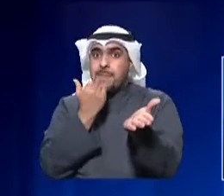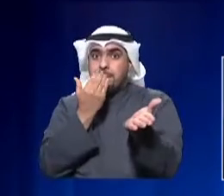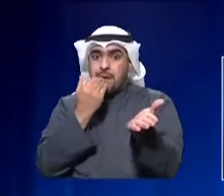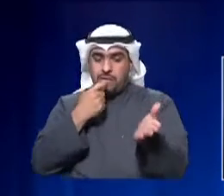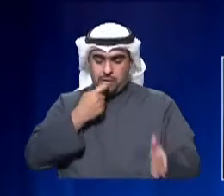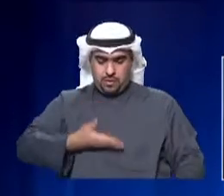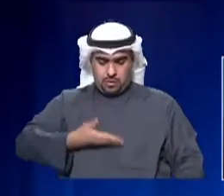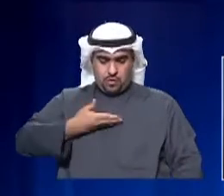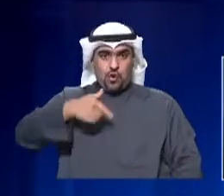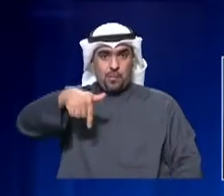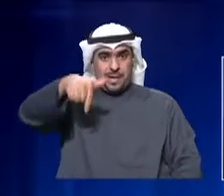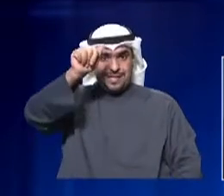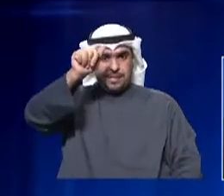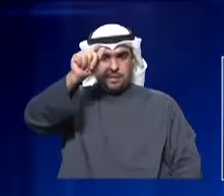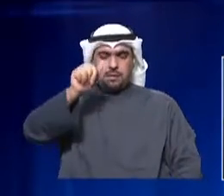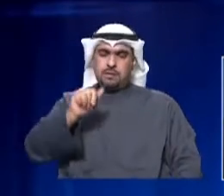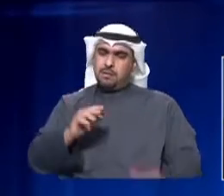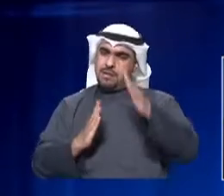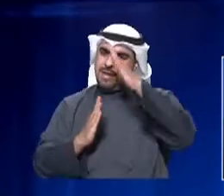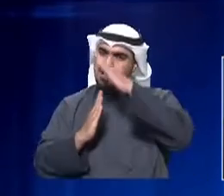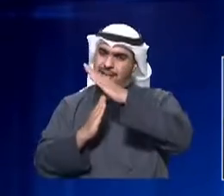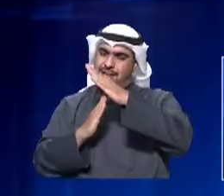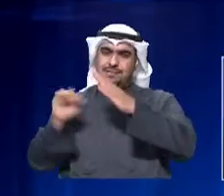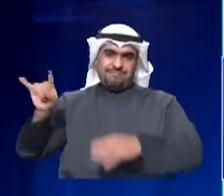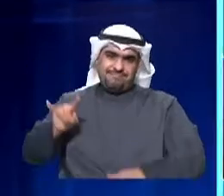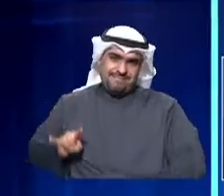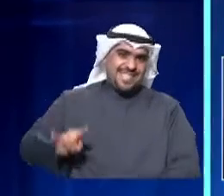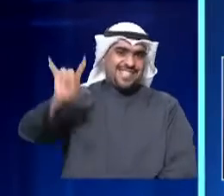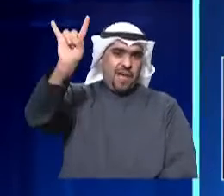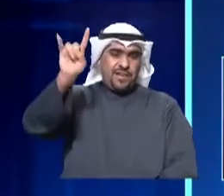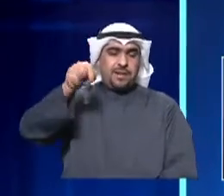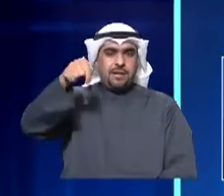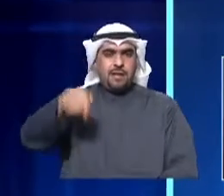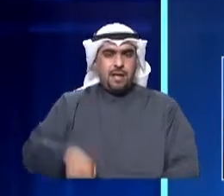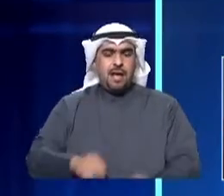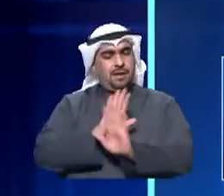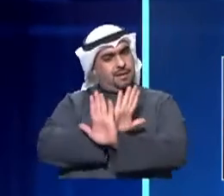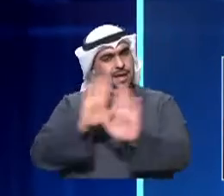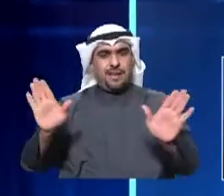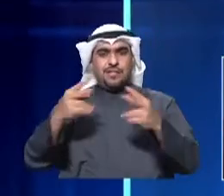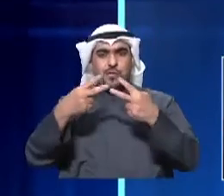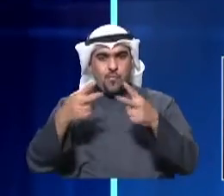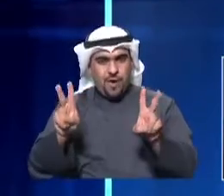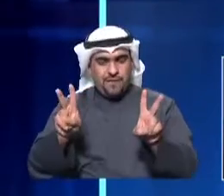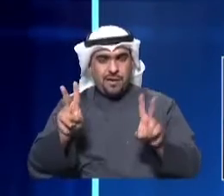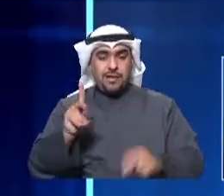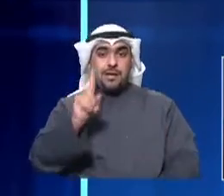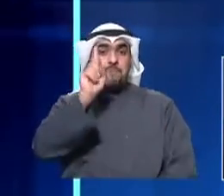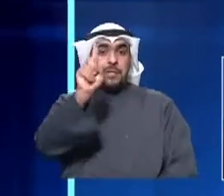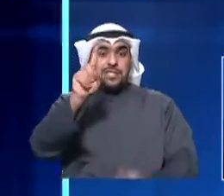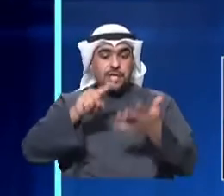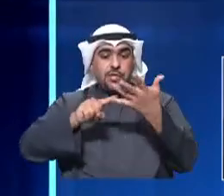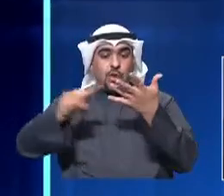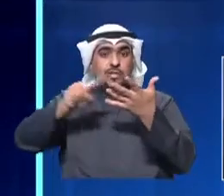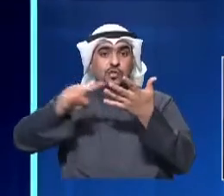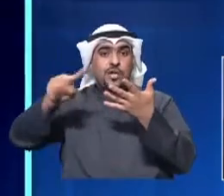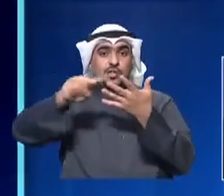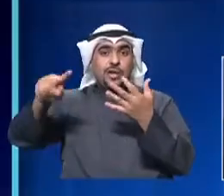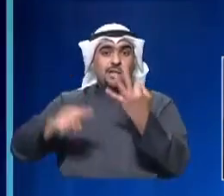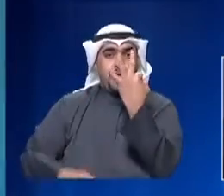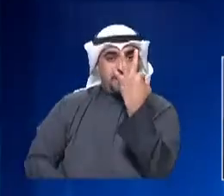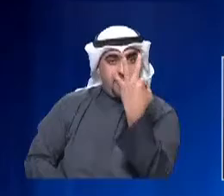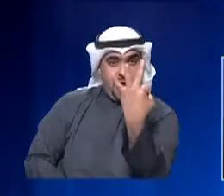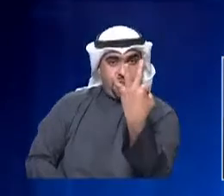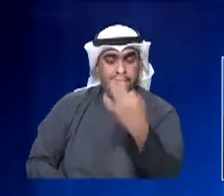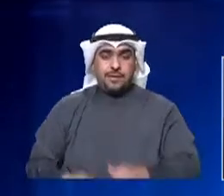وقدره 250 دينارا كويتيا، وأن يكون العامل مؤمنا عليه بتأمين صحي شامل من إحدى